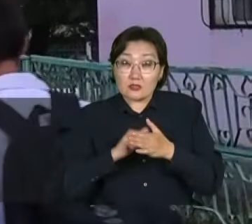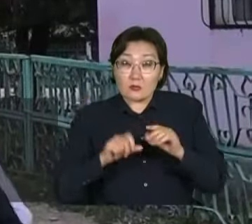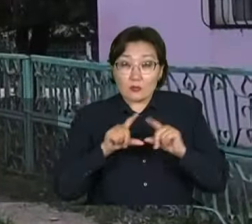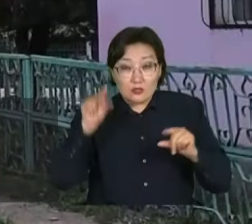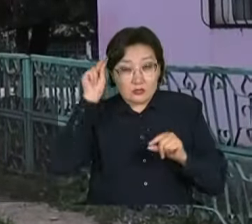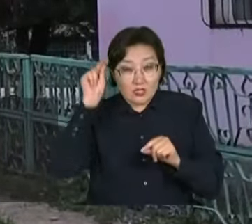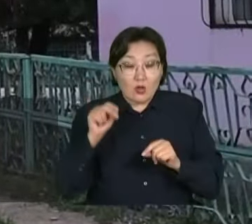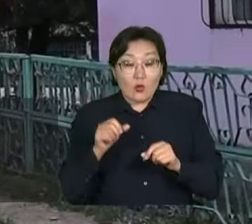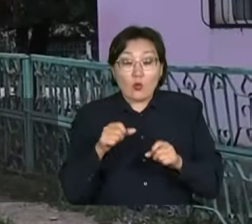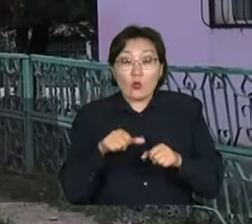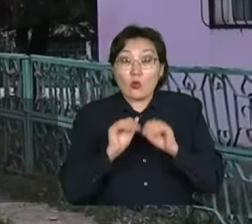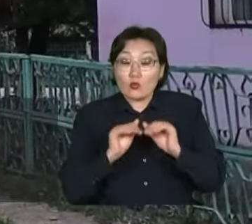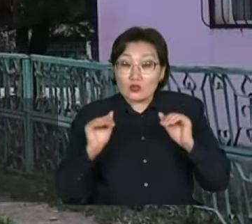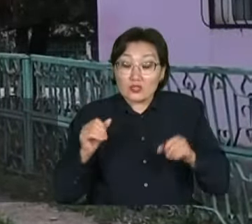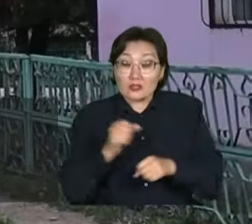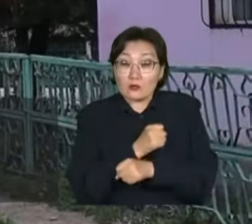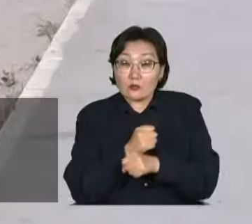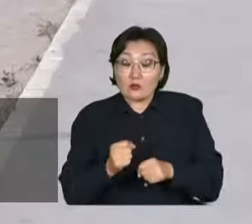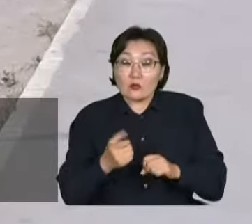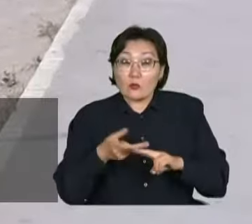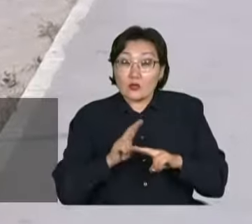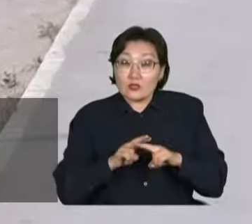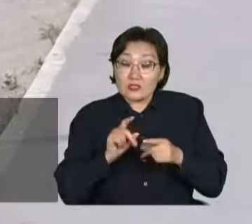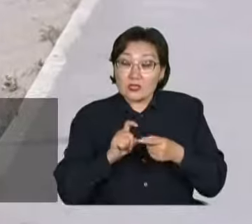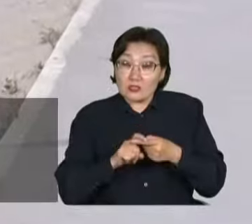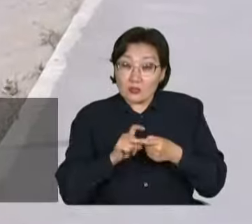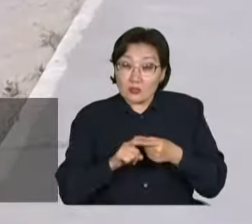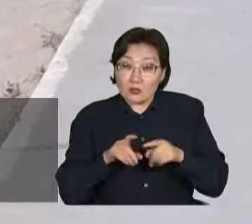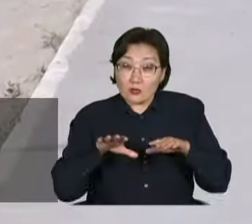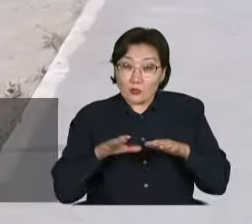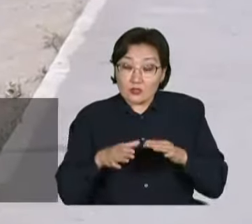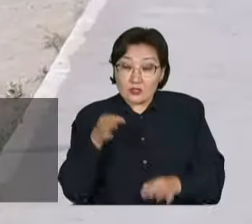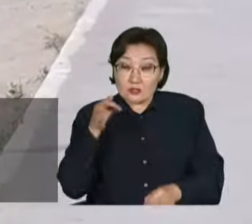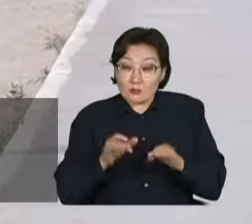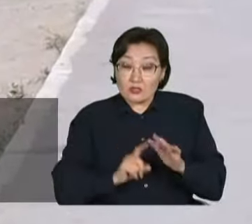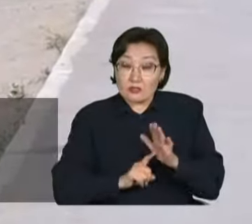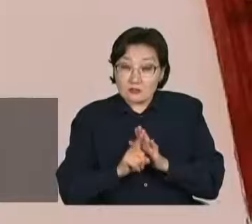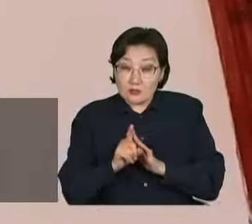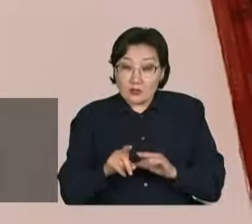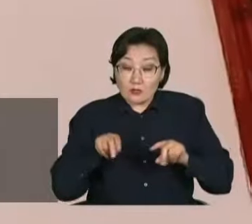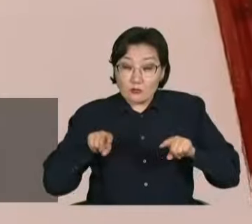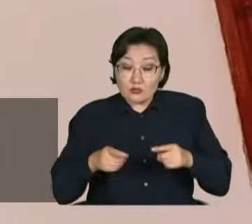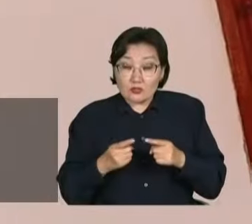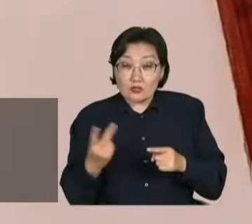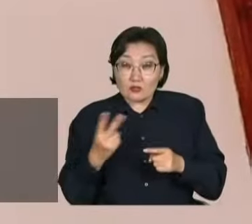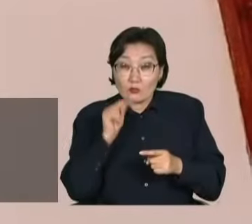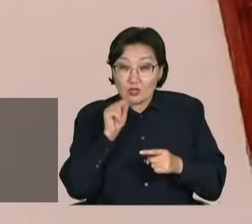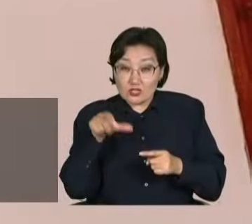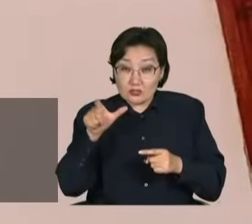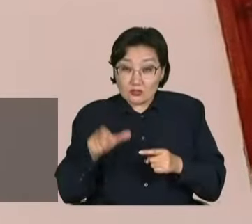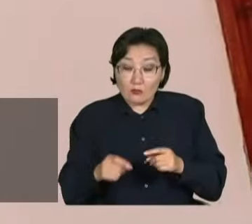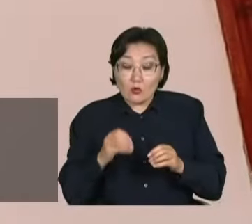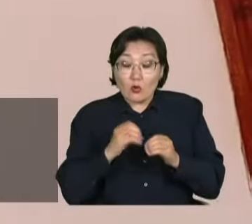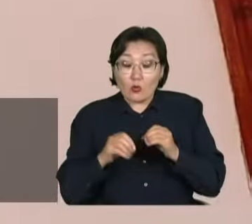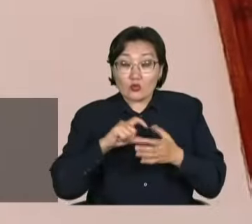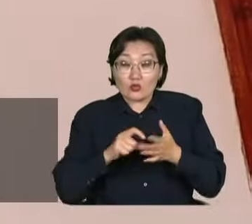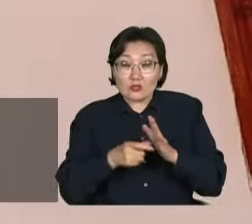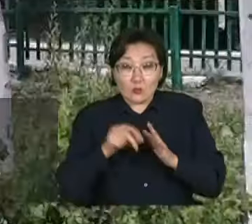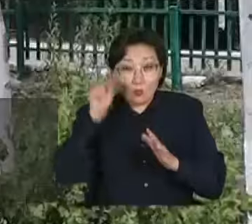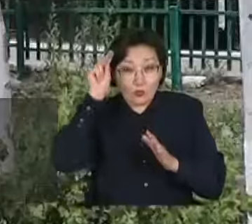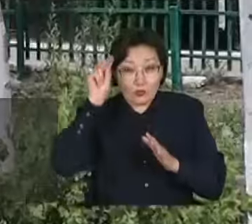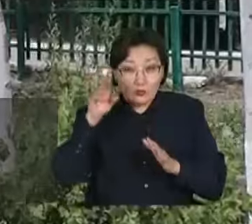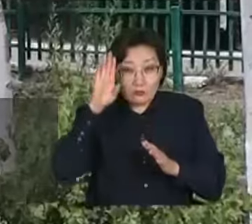оқушыларының төбелесі. Қазір жоғарыда аталған оқиғаға қатысты қылмыстық іс қозғалған. Қамауға алынған қос күдікті 10-ші сыныптың